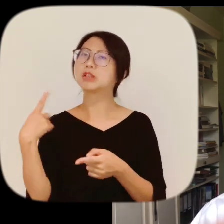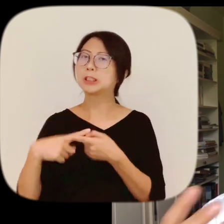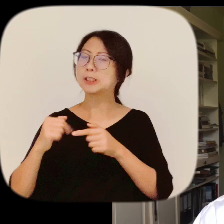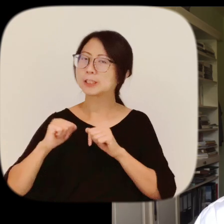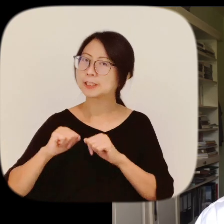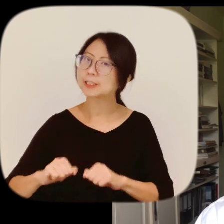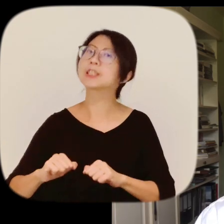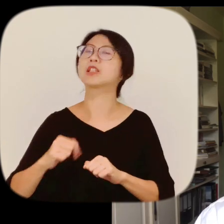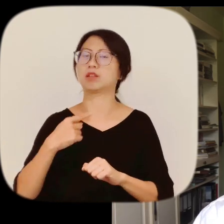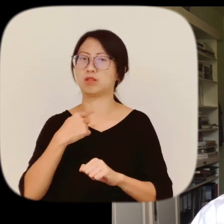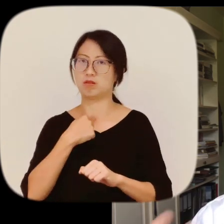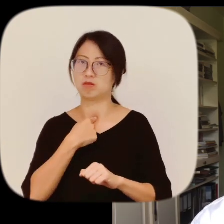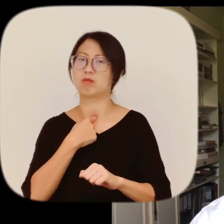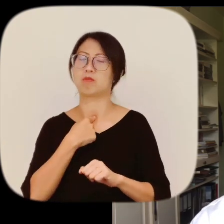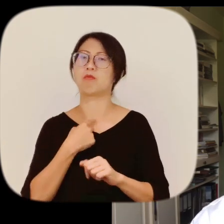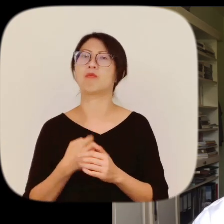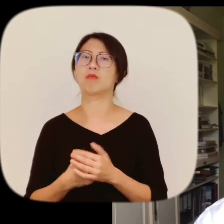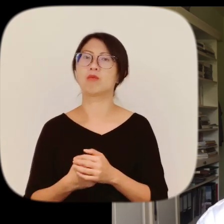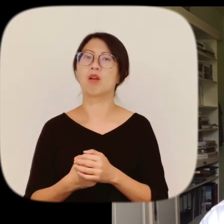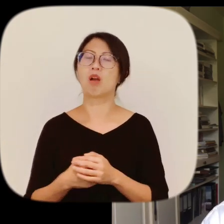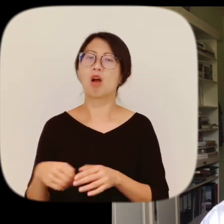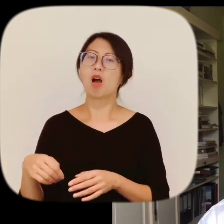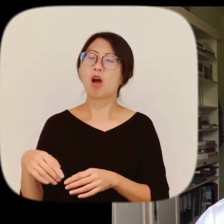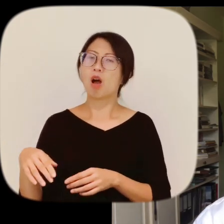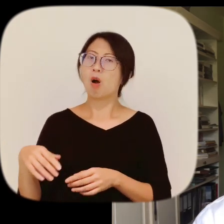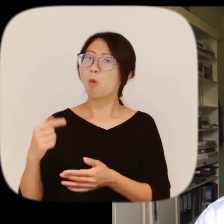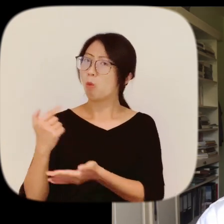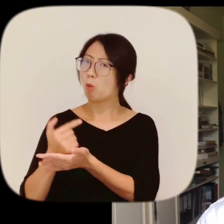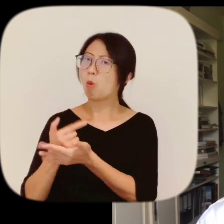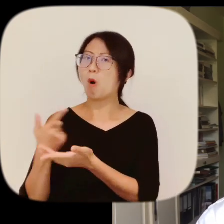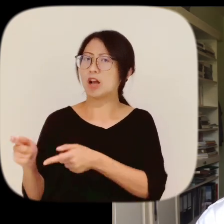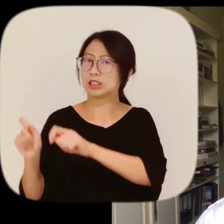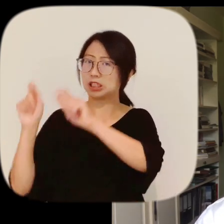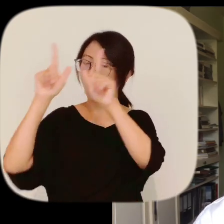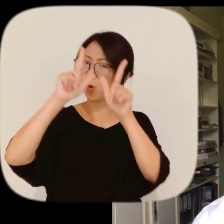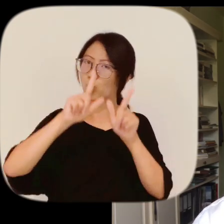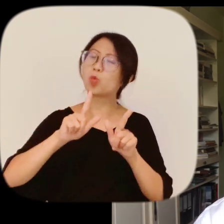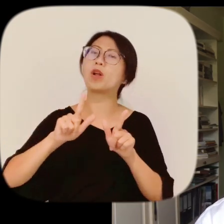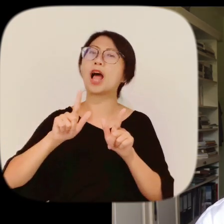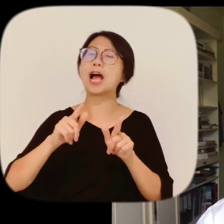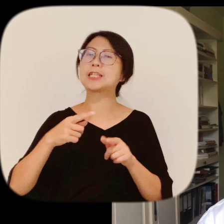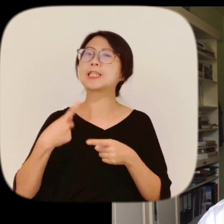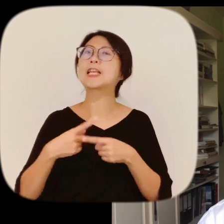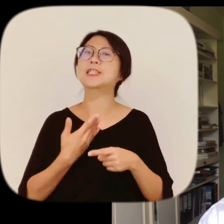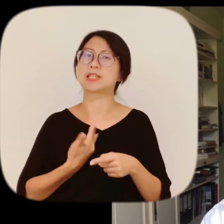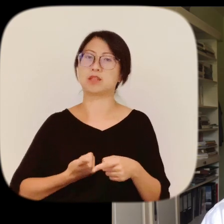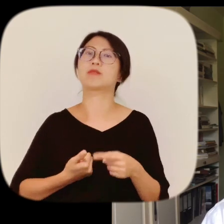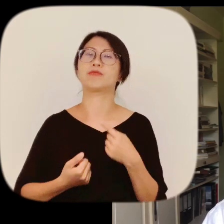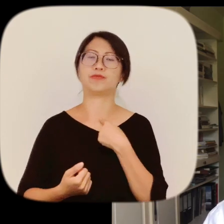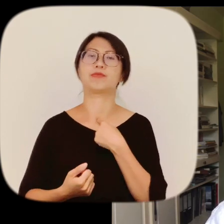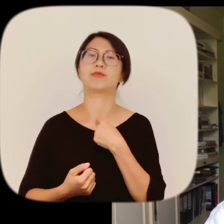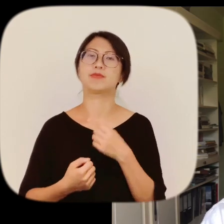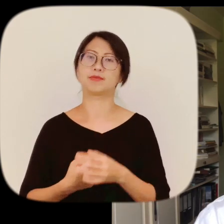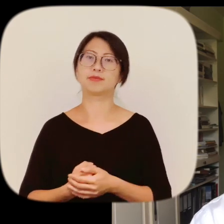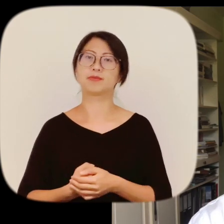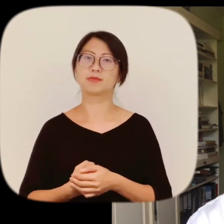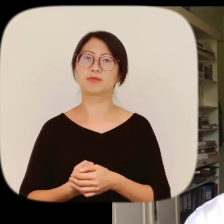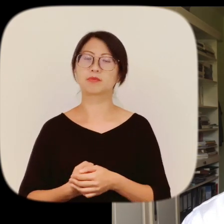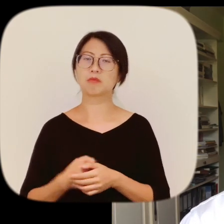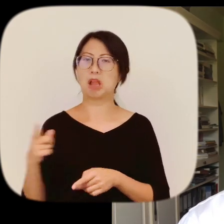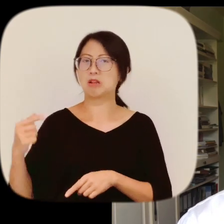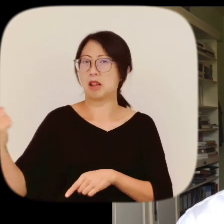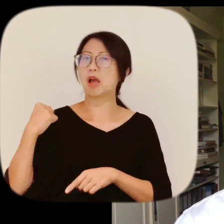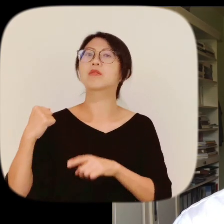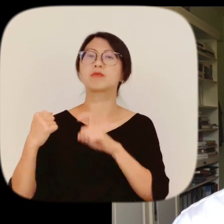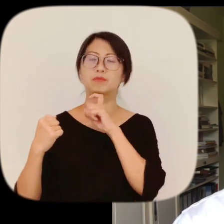事这个这样的传奇不会传递下去的所以Living in truth是很重要的那这个很希望我们大家